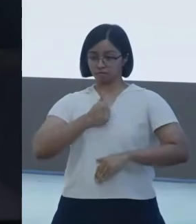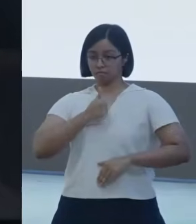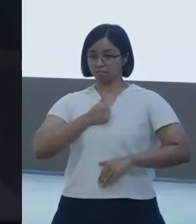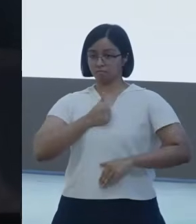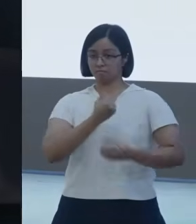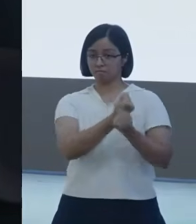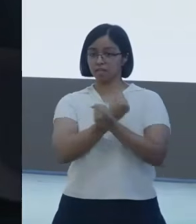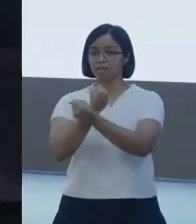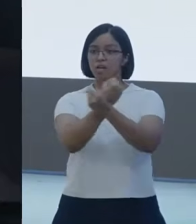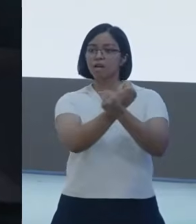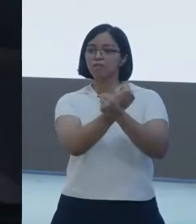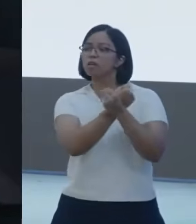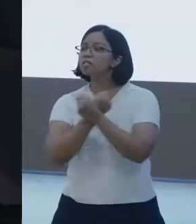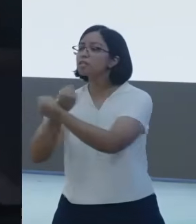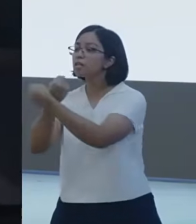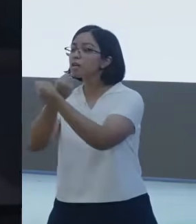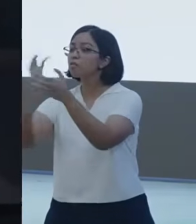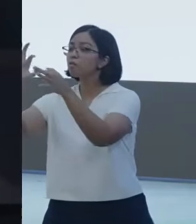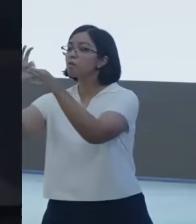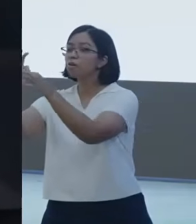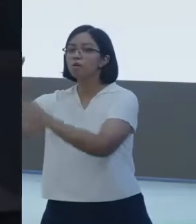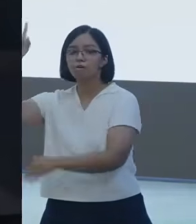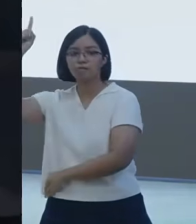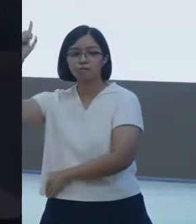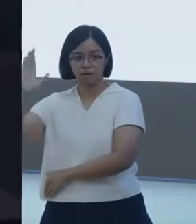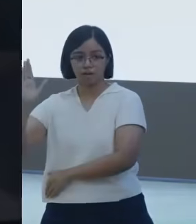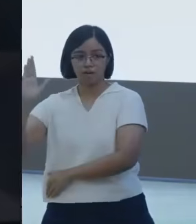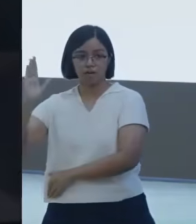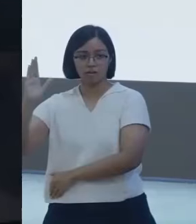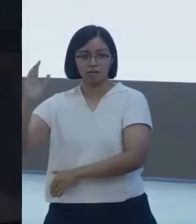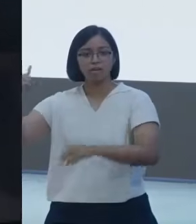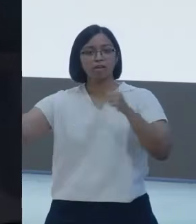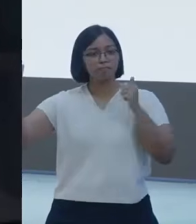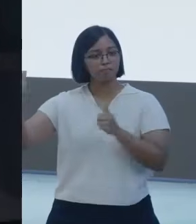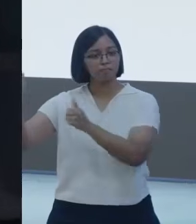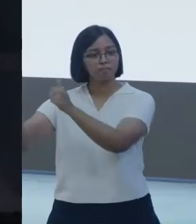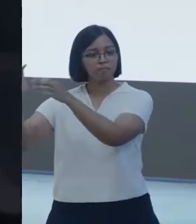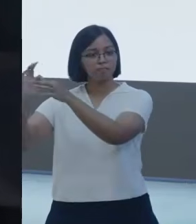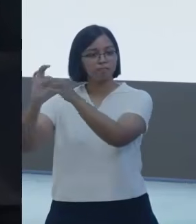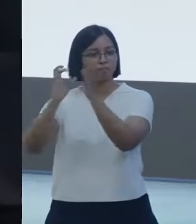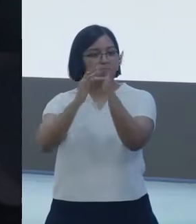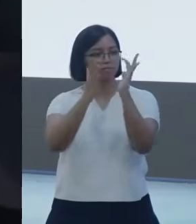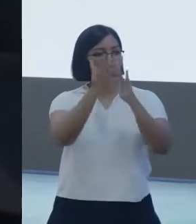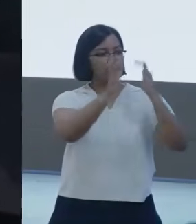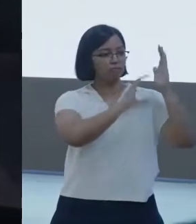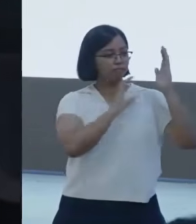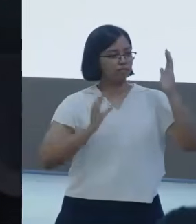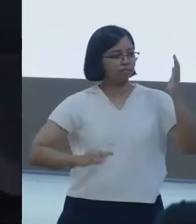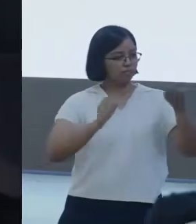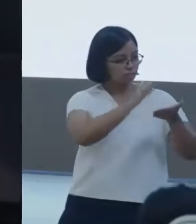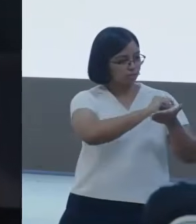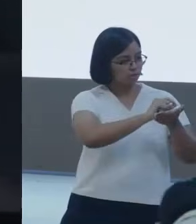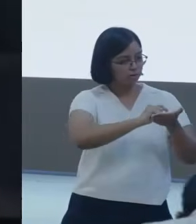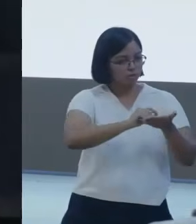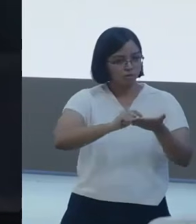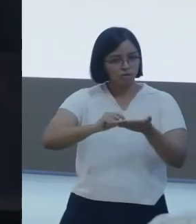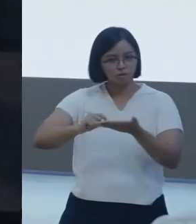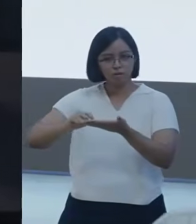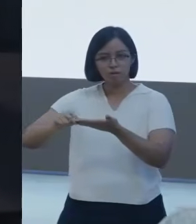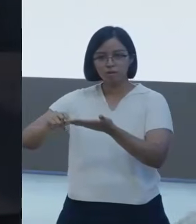of God, and an apostle of Jesus Christ. Sinulat ito, mga kapatid,